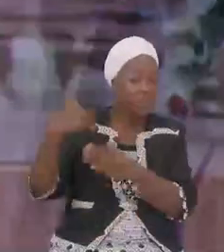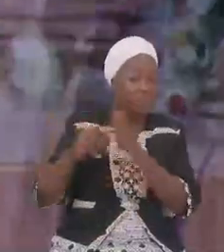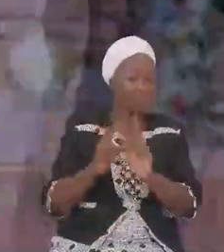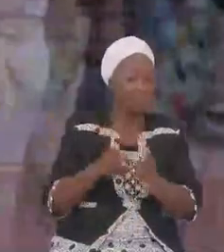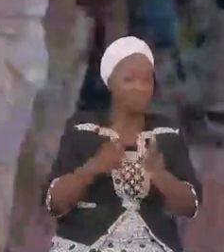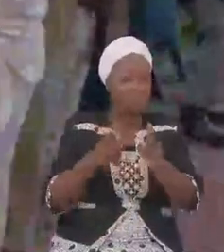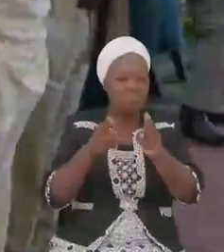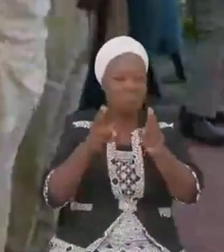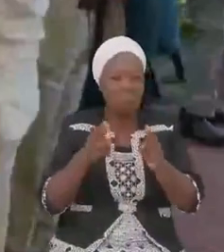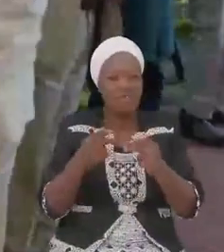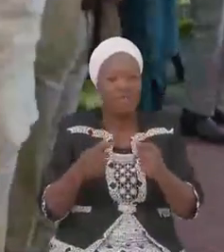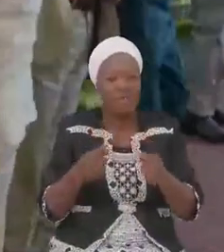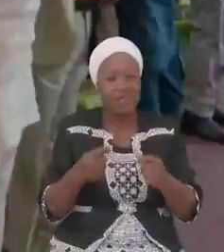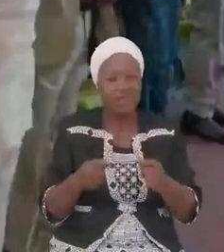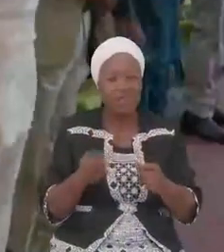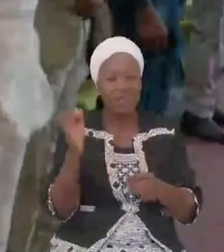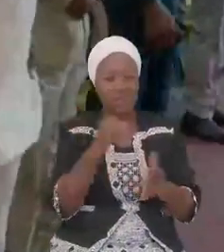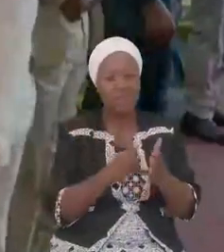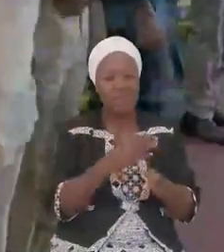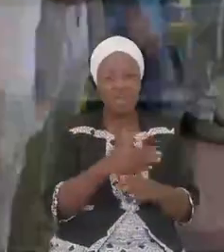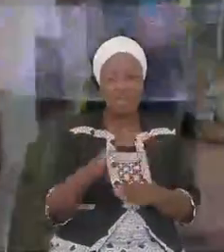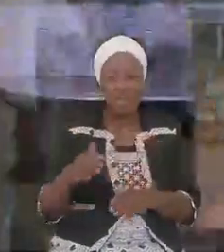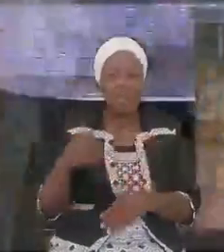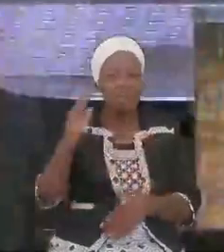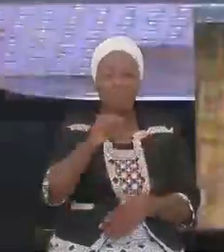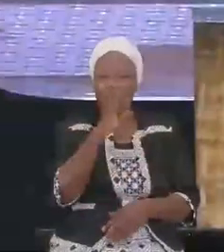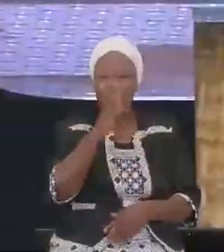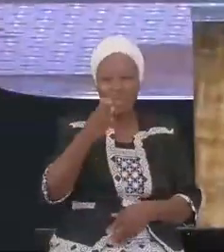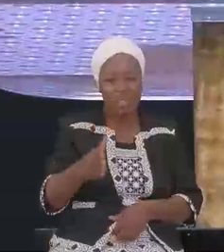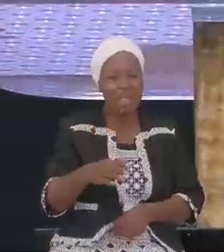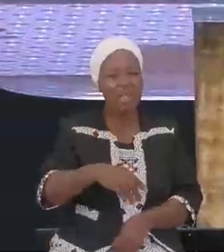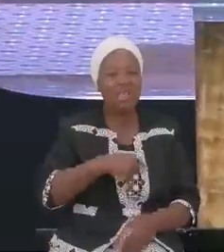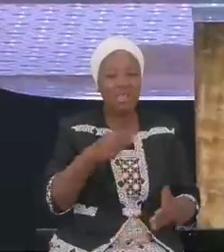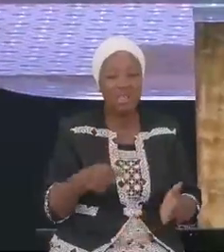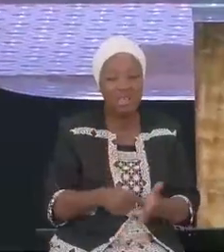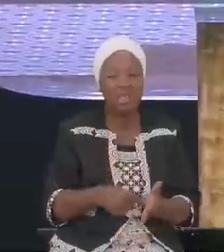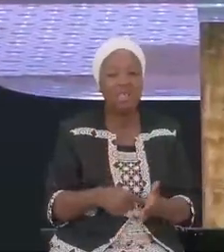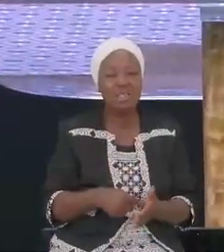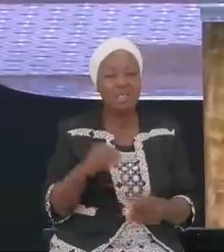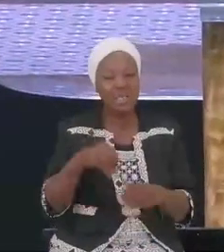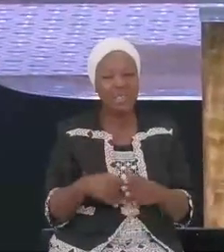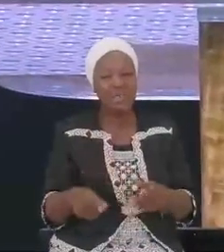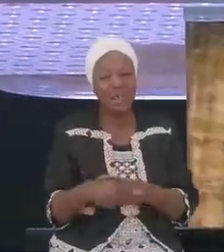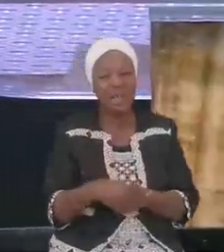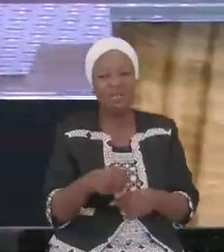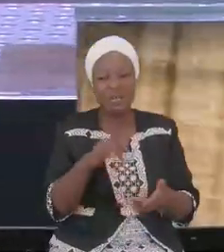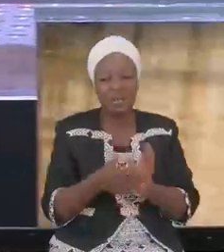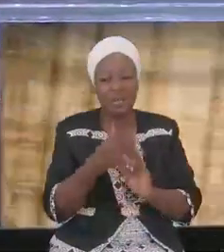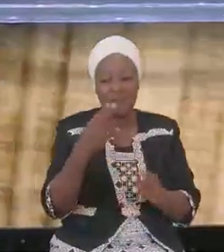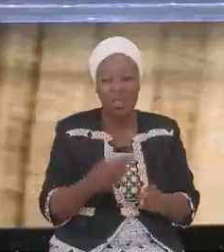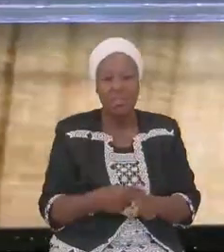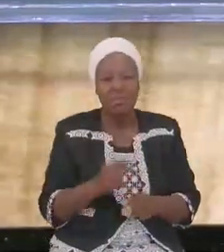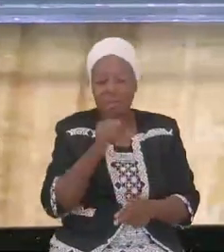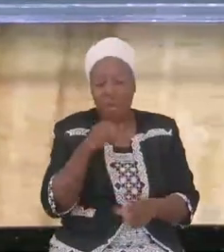la vie du passé, de te précipiter, fuis que cela qui t'a vu maintenant. Lève-toi et ouvre